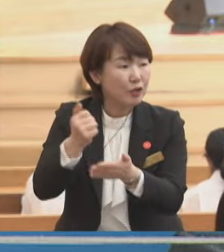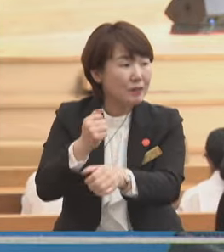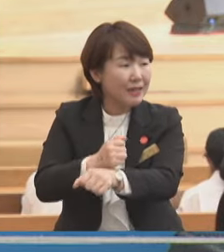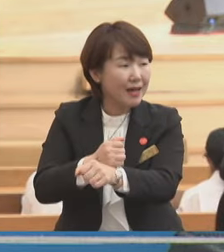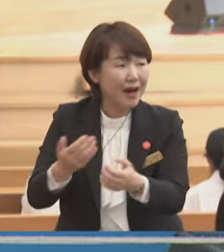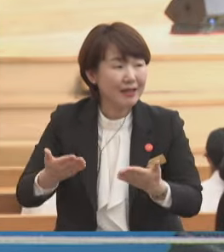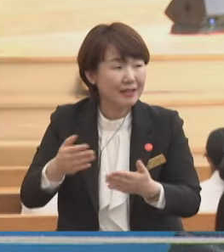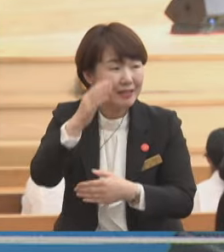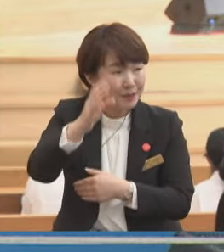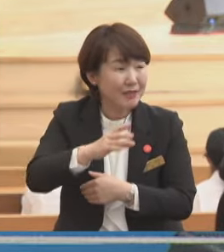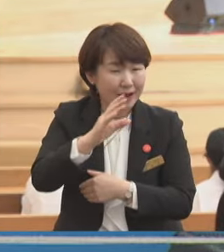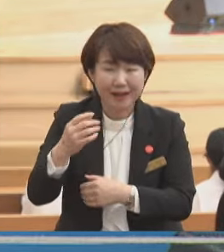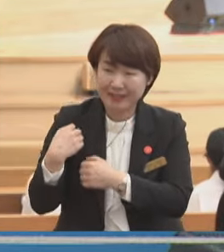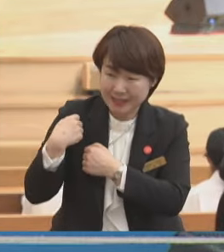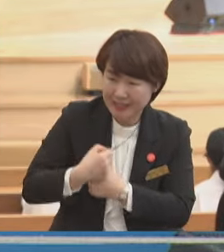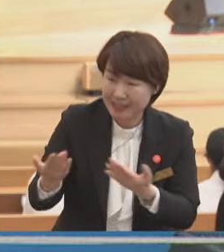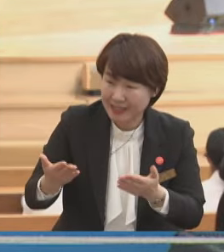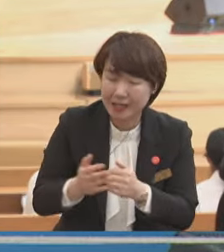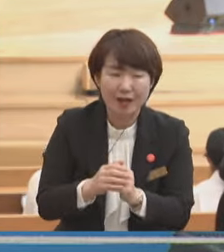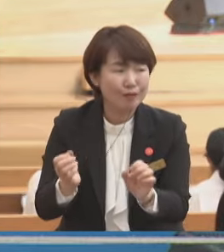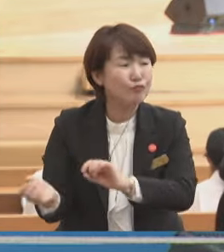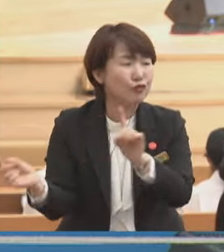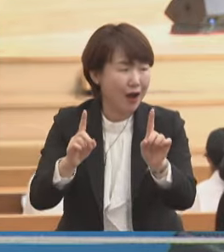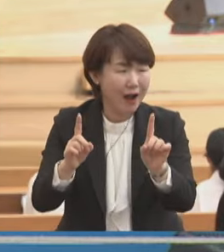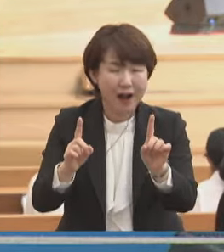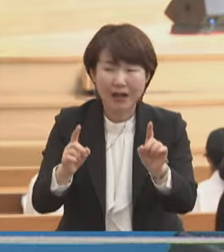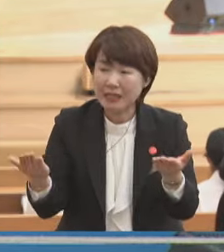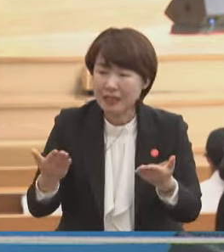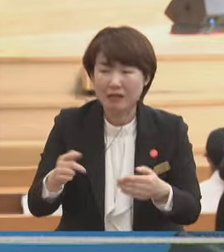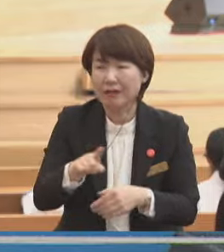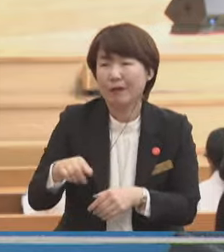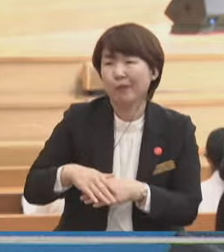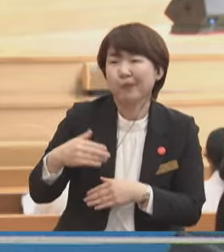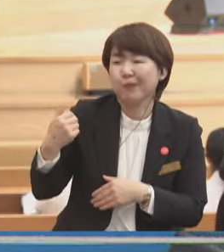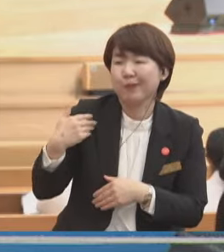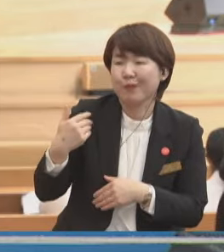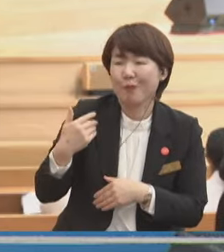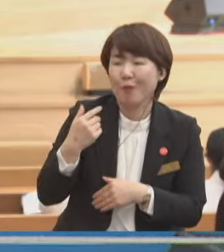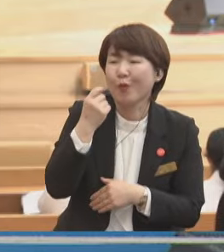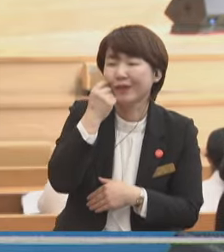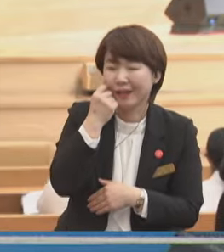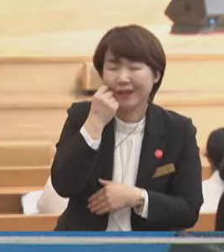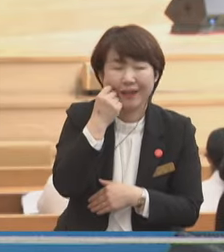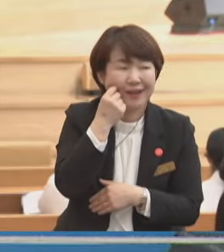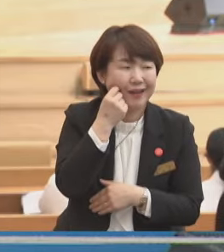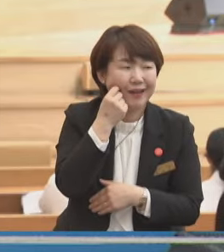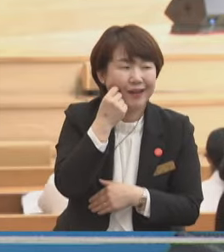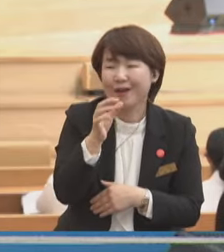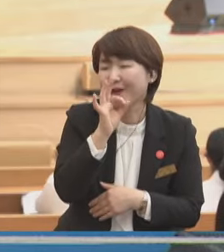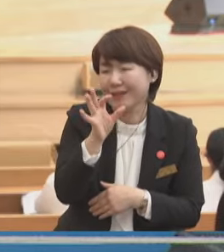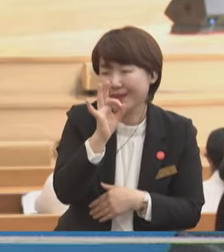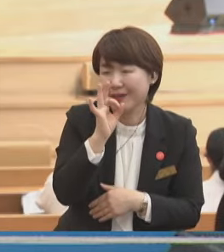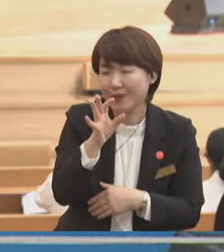십자가 일이라든지 부활 이런 것들은 할 수가 없죠 할 수도 없고 거게 될 일도